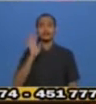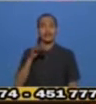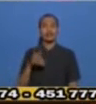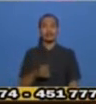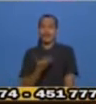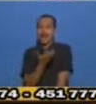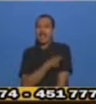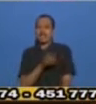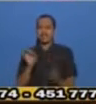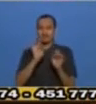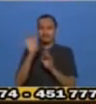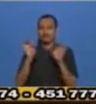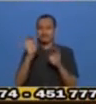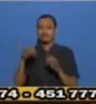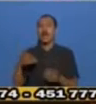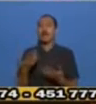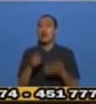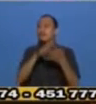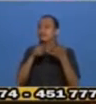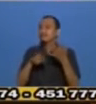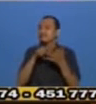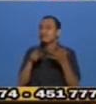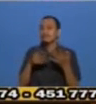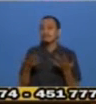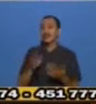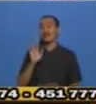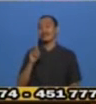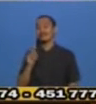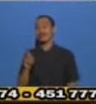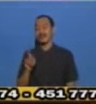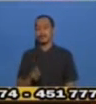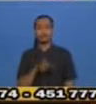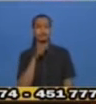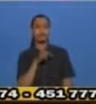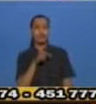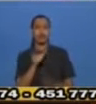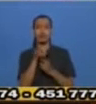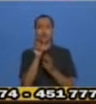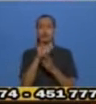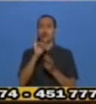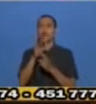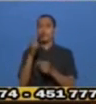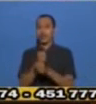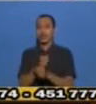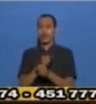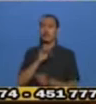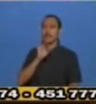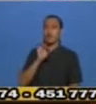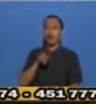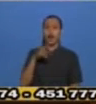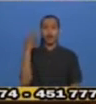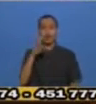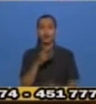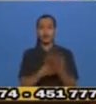Cuma kalau terkait dengan vaksinasi ini, tadi di sini Bu Nuning juga sempat menyampaikan gitu ya, bahwa teman-teman rekan-rekan seperti yang tunanetra, kemudian beliau